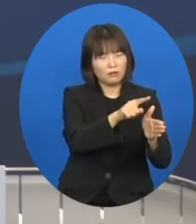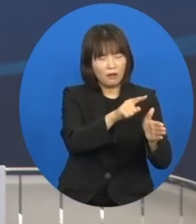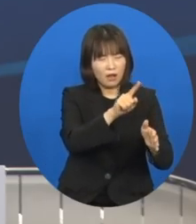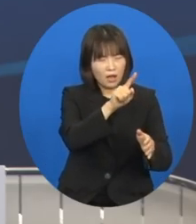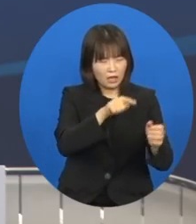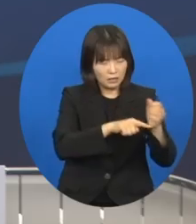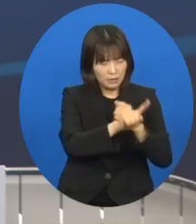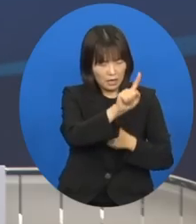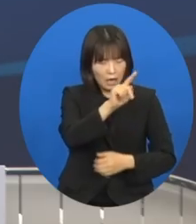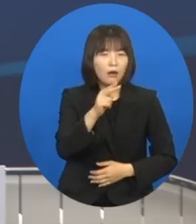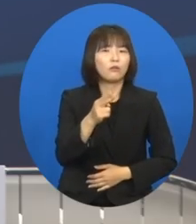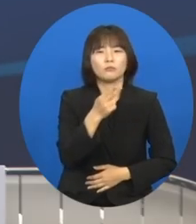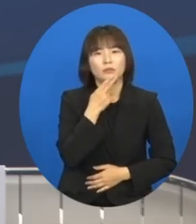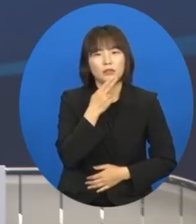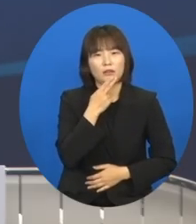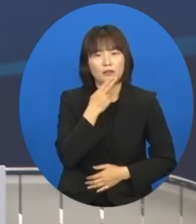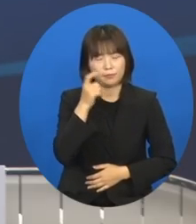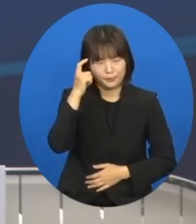없구나.